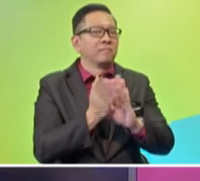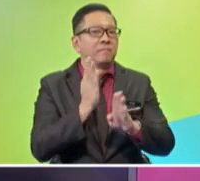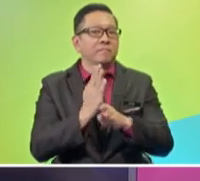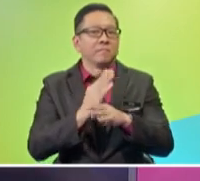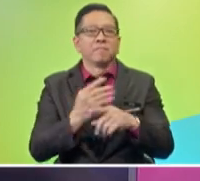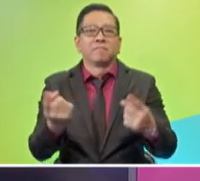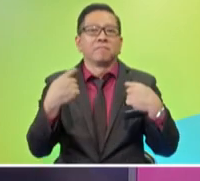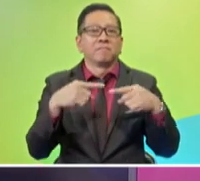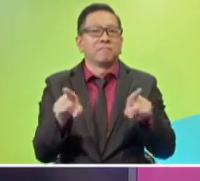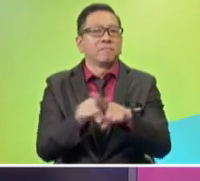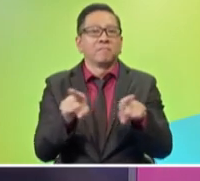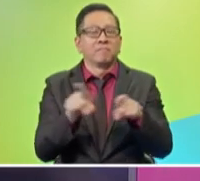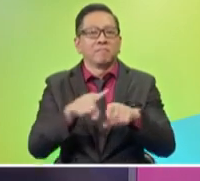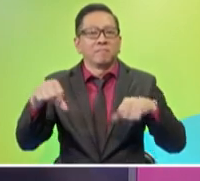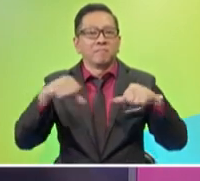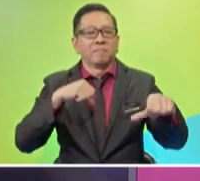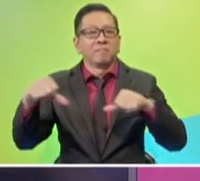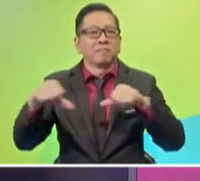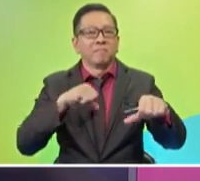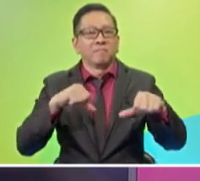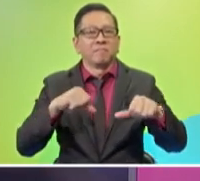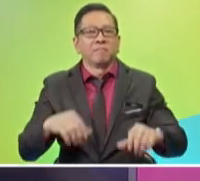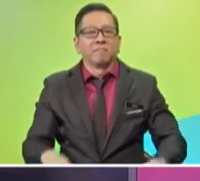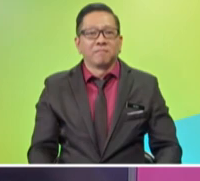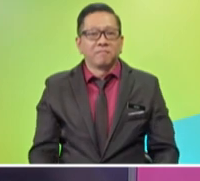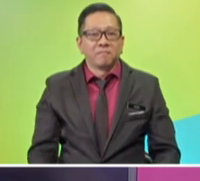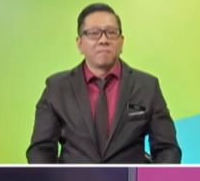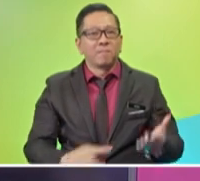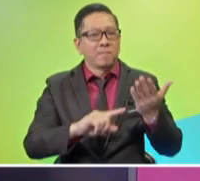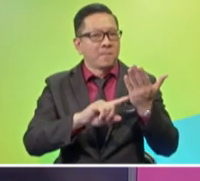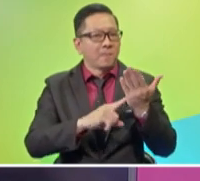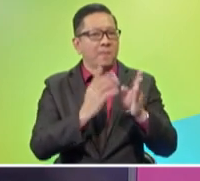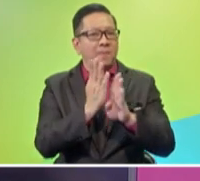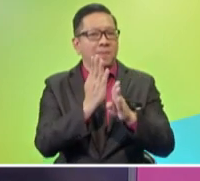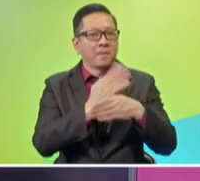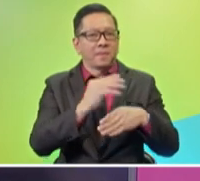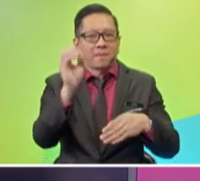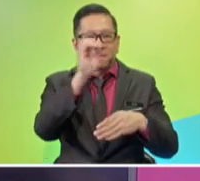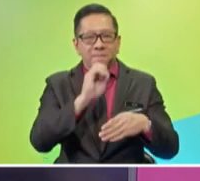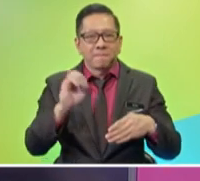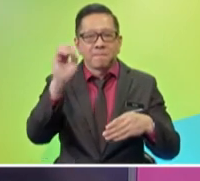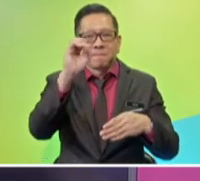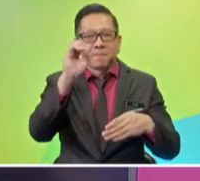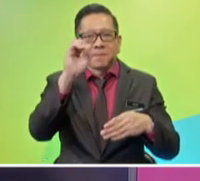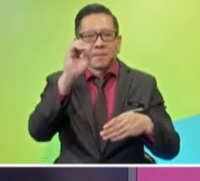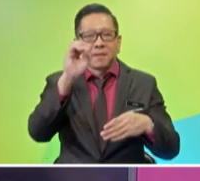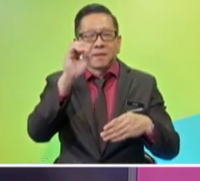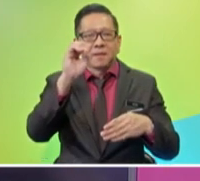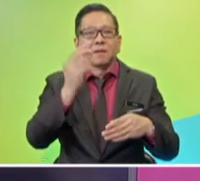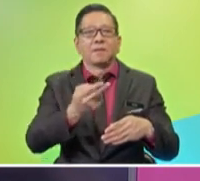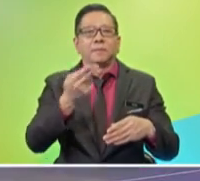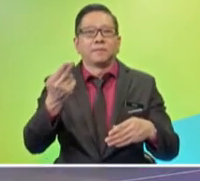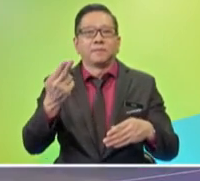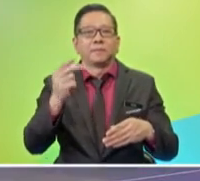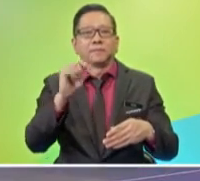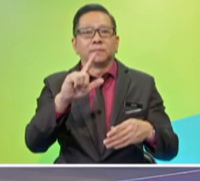sifar. Boleh. Okey. Mula-mula kita kena ada bentuk sifar. Ya, kemudian cikgu, bahan apa lagi yang kita perlukan? Okey, bahannya ialah